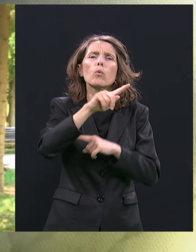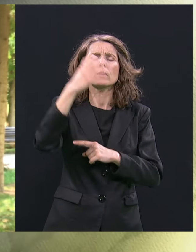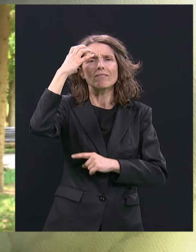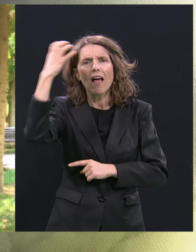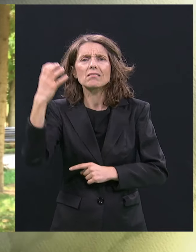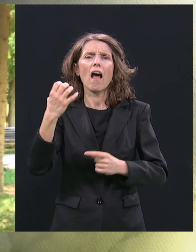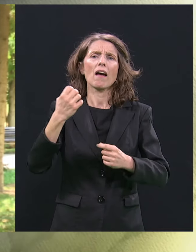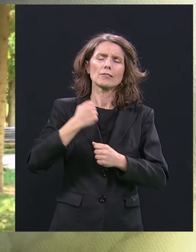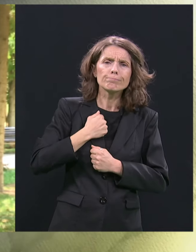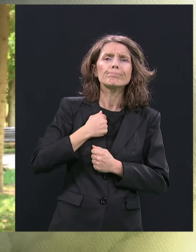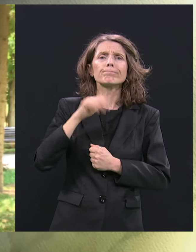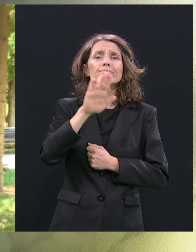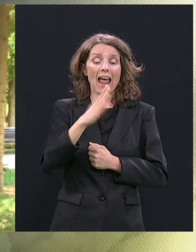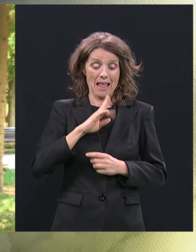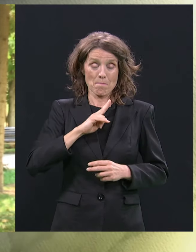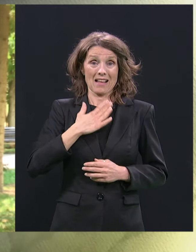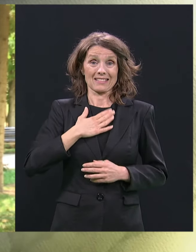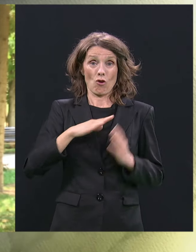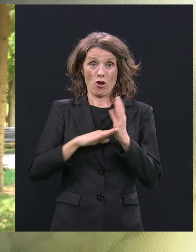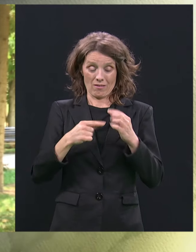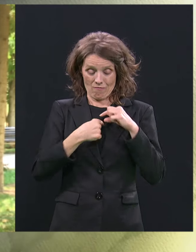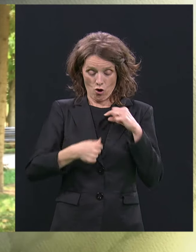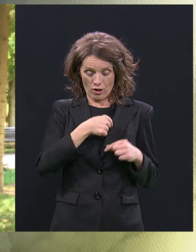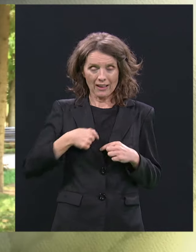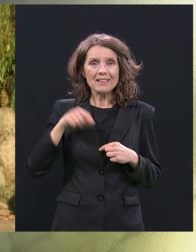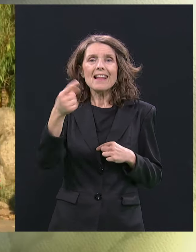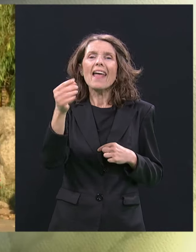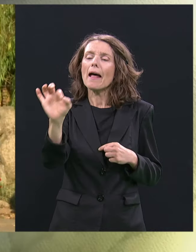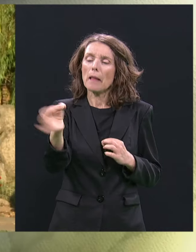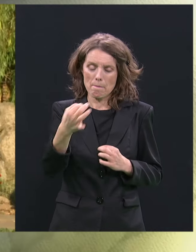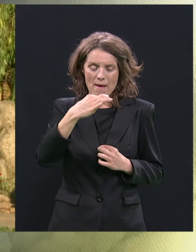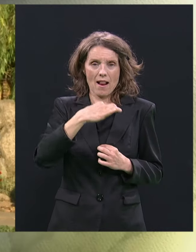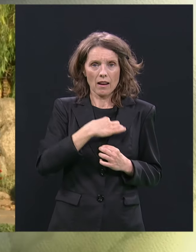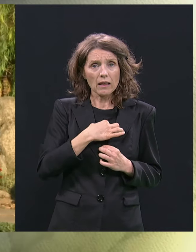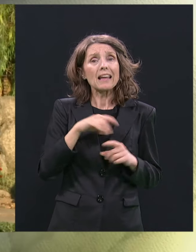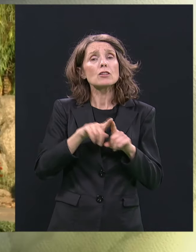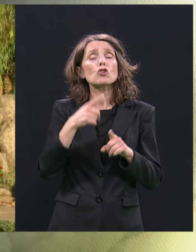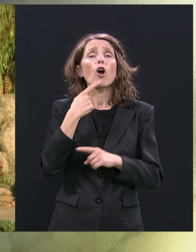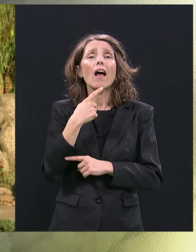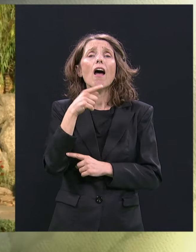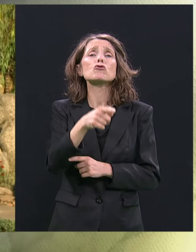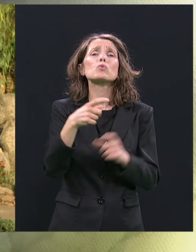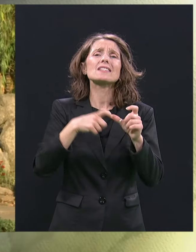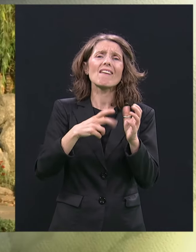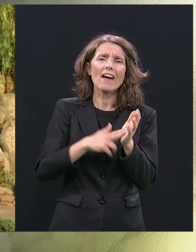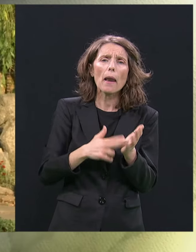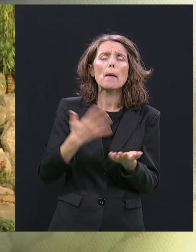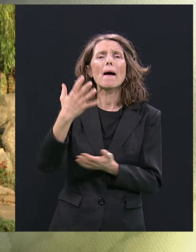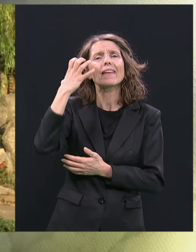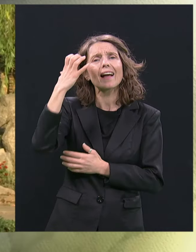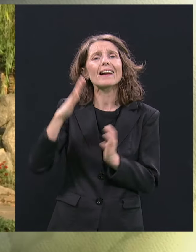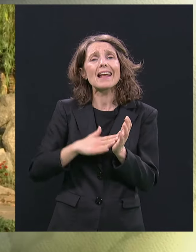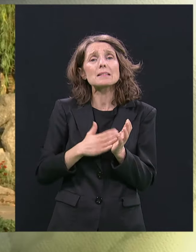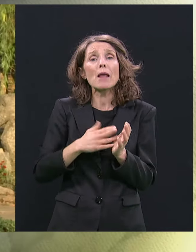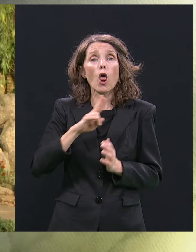da je zabeleženo da je Stefan Nemanja, da je knez Miloš nosio čestice tog časnog krsta